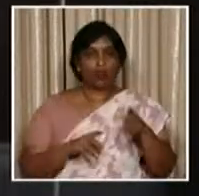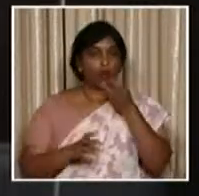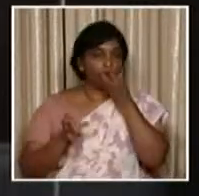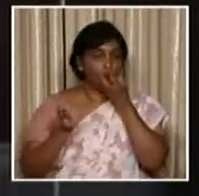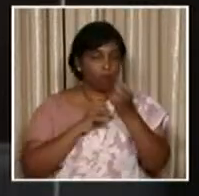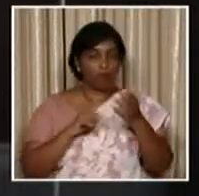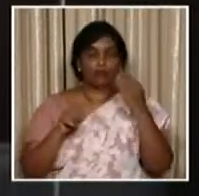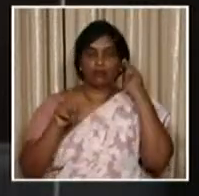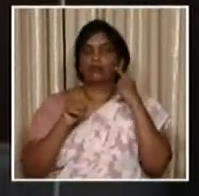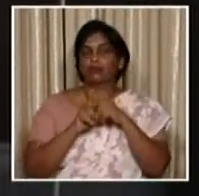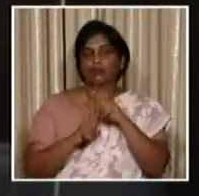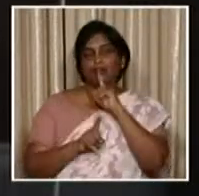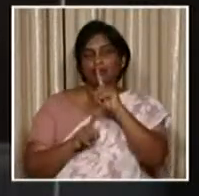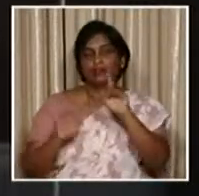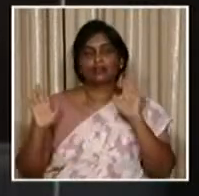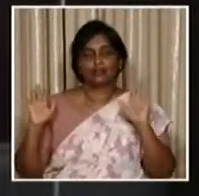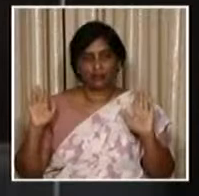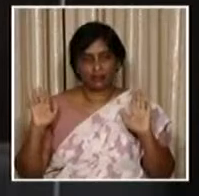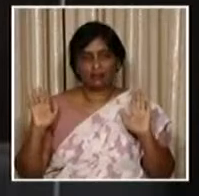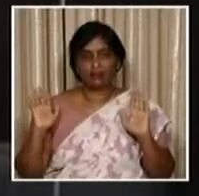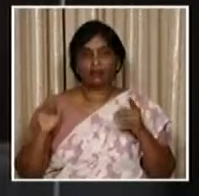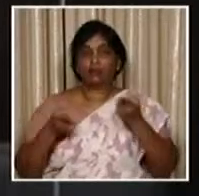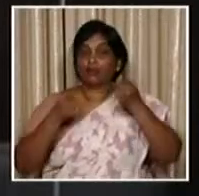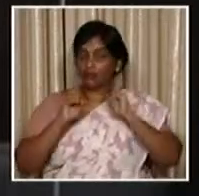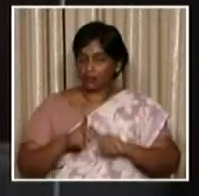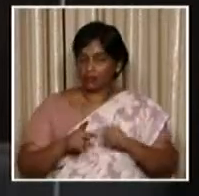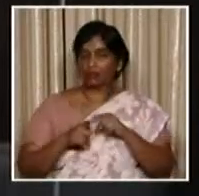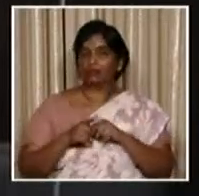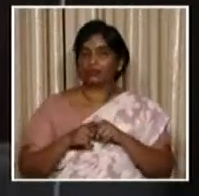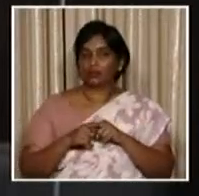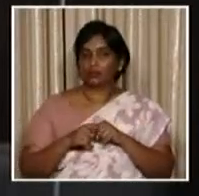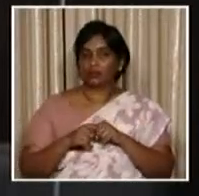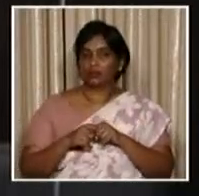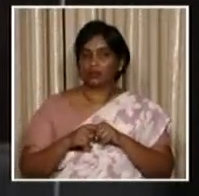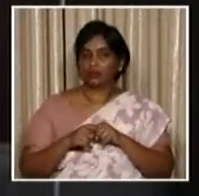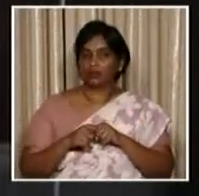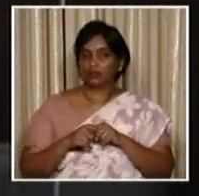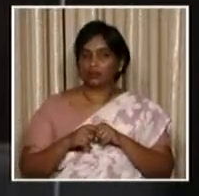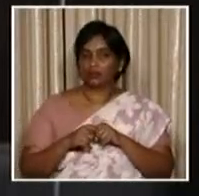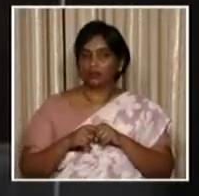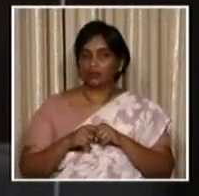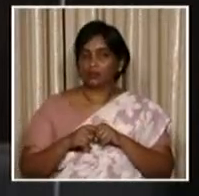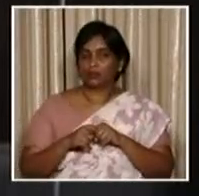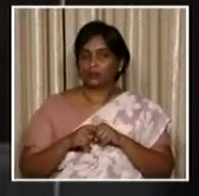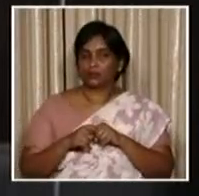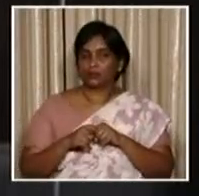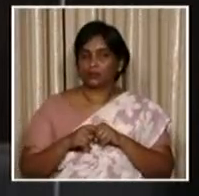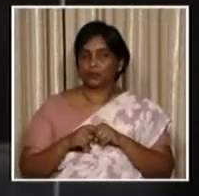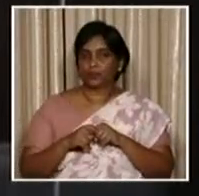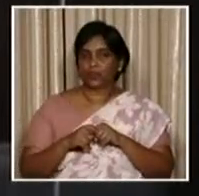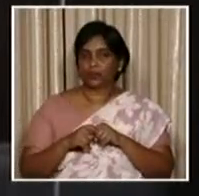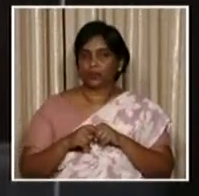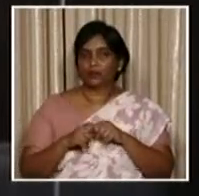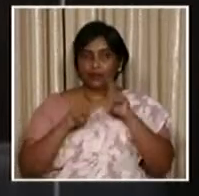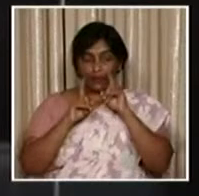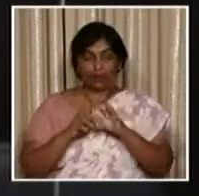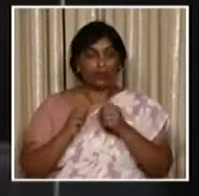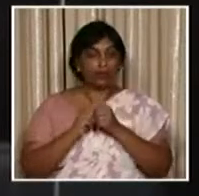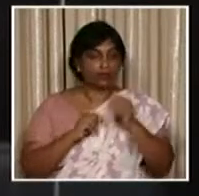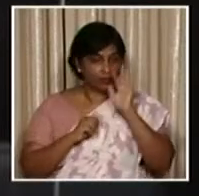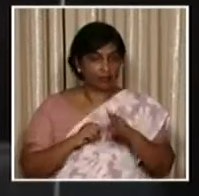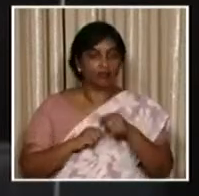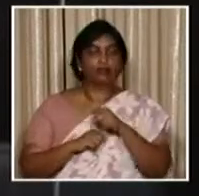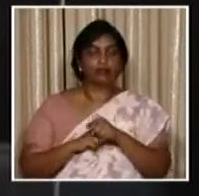බෝම්බ ගහිල්ලගෙන මට එච්චර එයාට කියන්න තියෙන්නේ. ඊළඟට මෙයා එහෙම හැසිරිලා